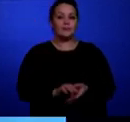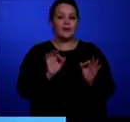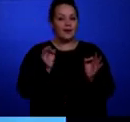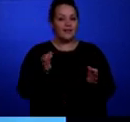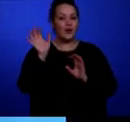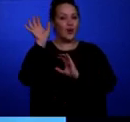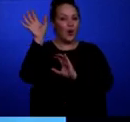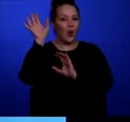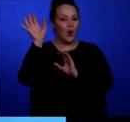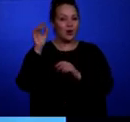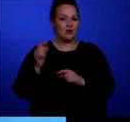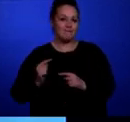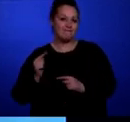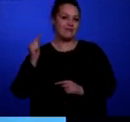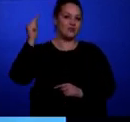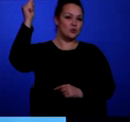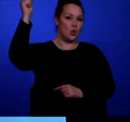Правильно, горы высокие.